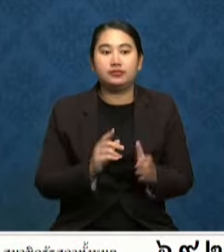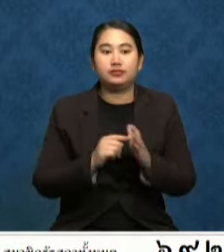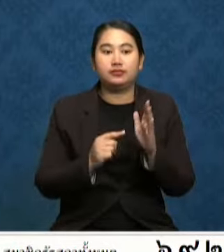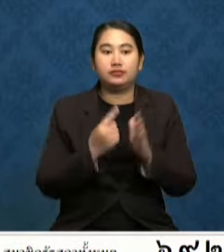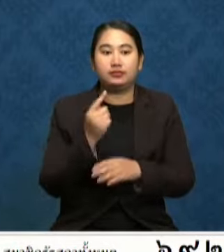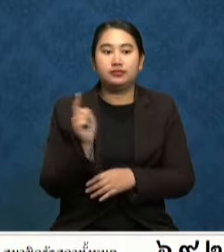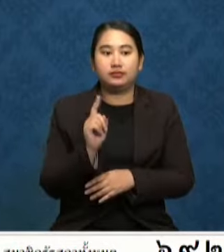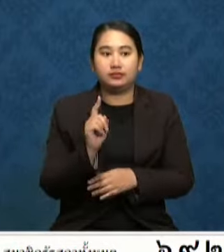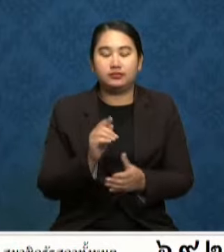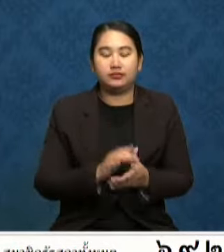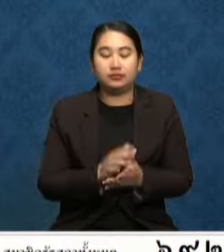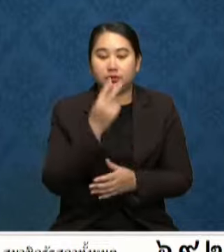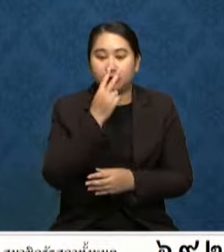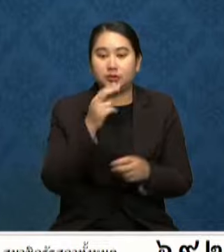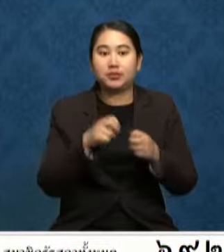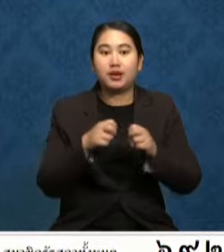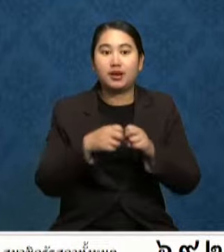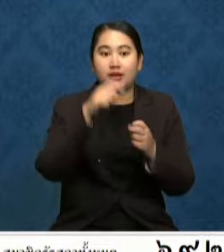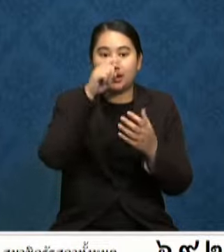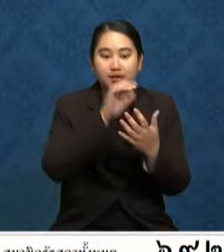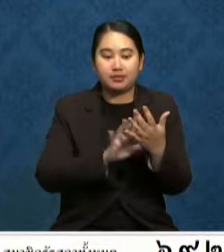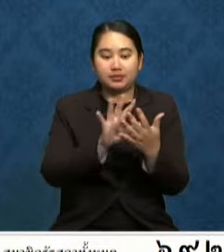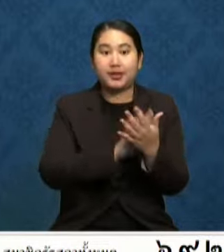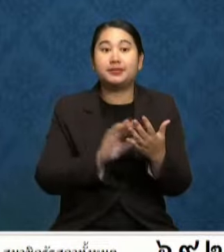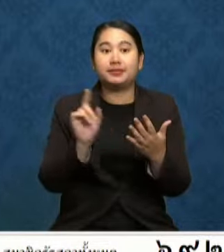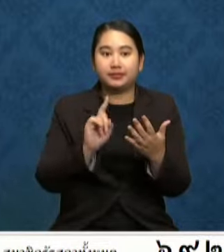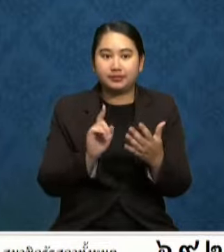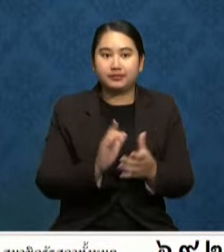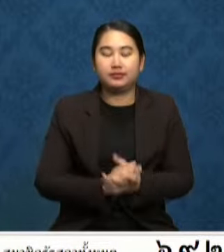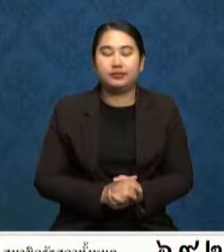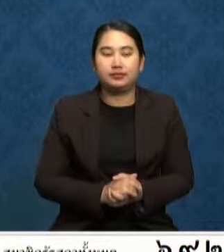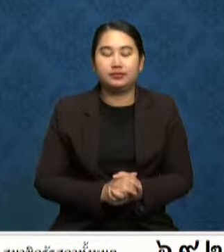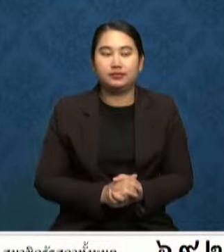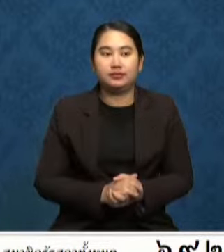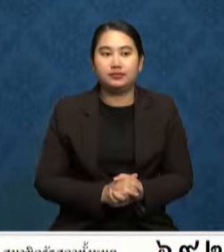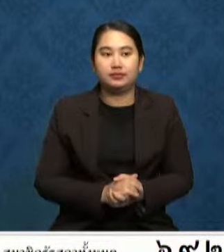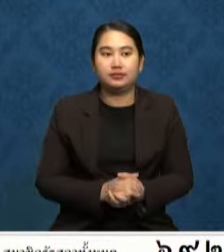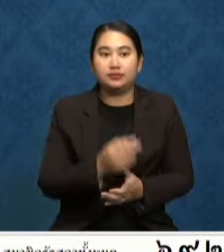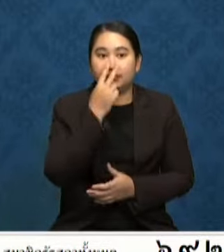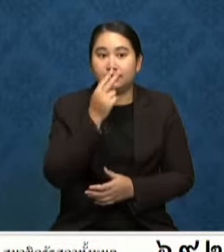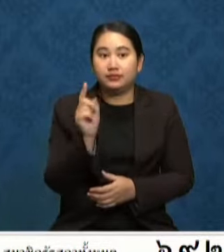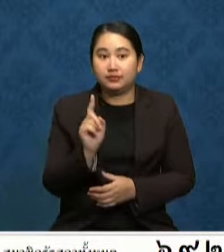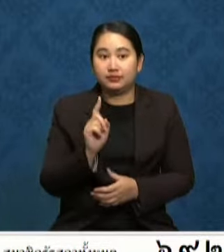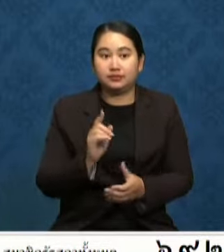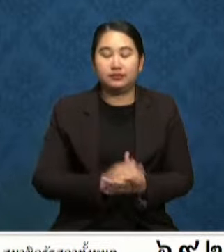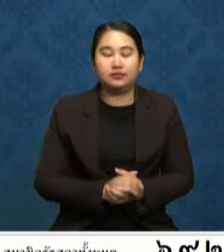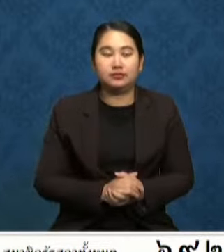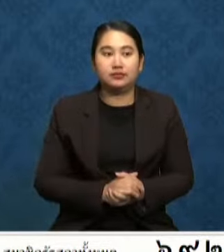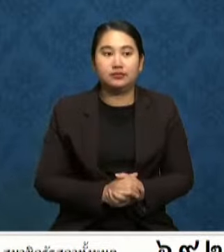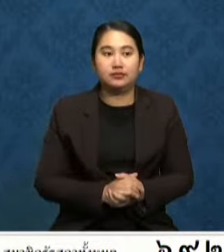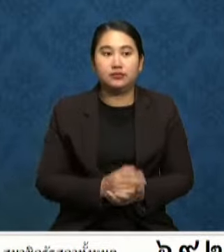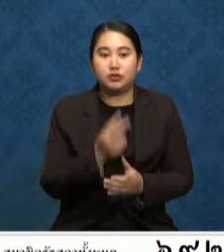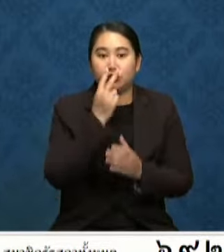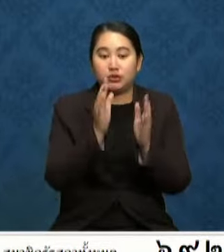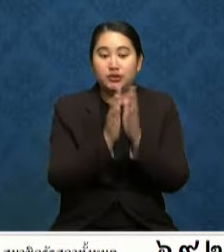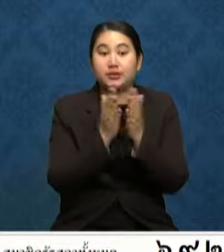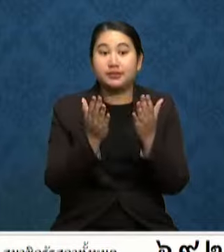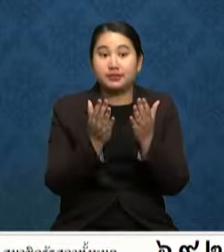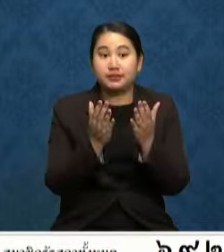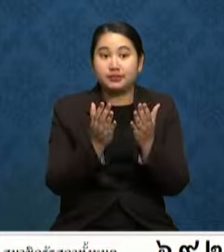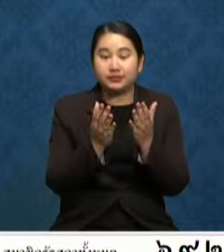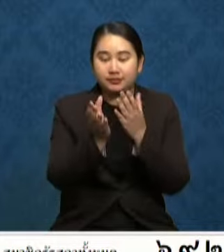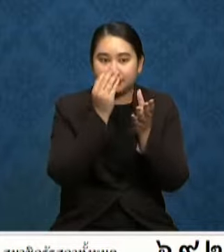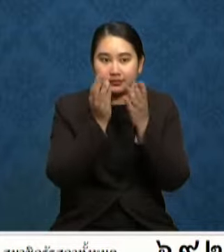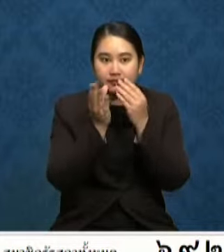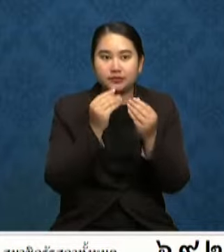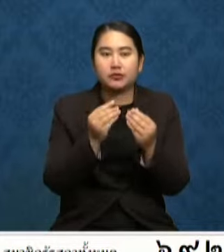รแกเนี่ยเขามองปัหาประเทศอย่ไรรฐบัลแบทองทานเนี่ยดูที่ไหนครับผมไปดูในเล่มนี้แล้วก็ฟงอธบราย